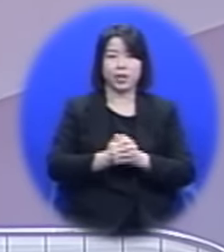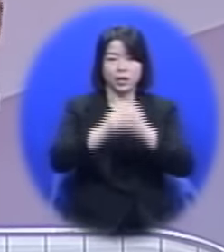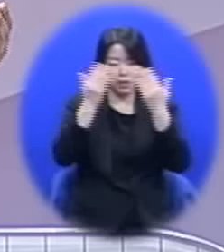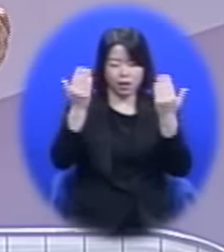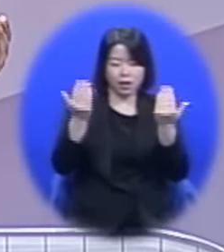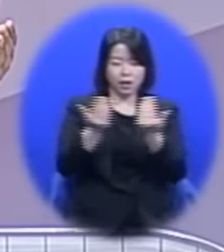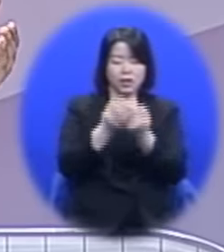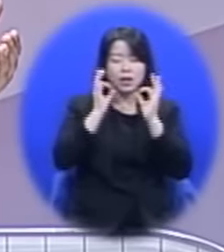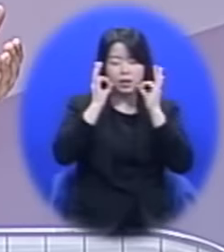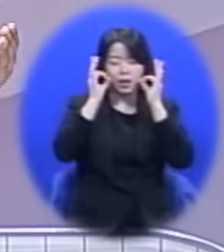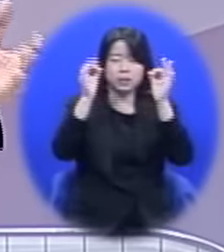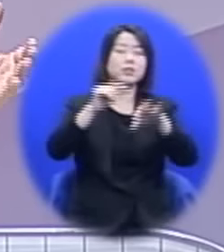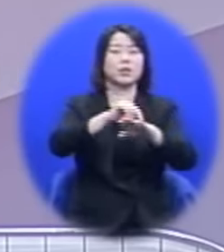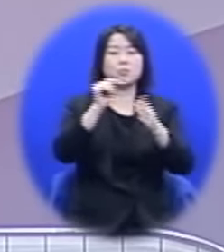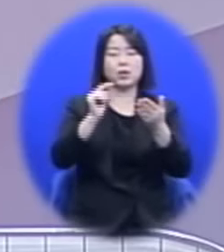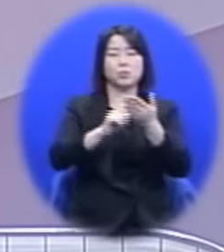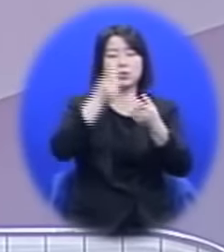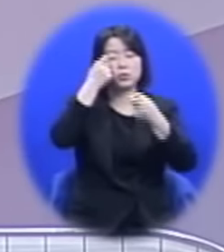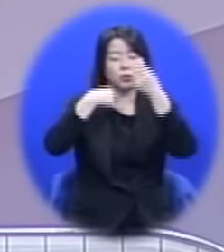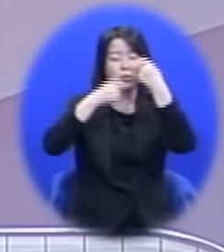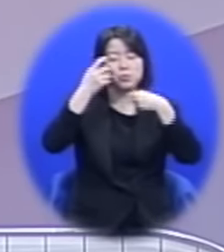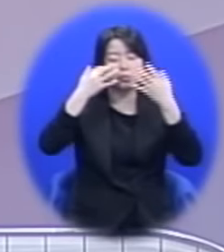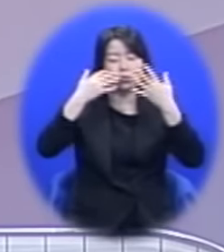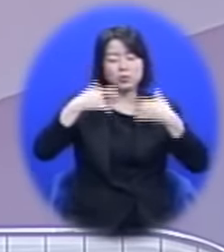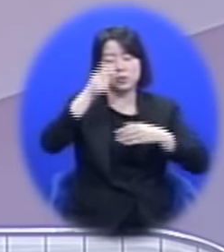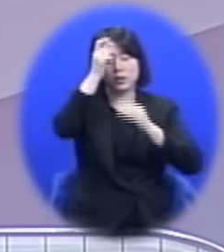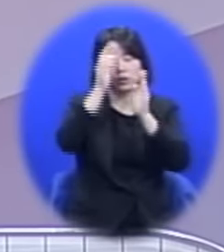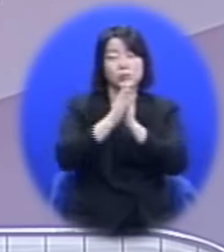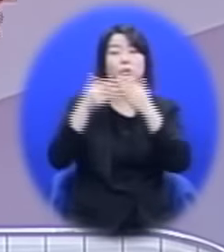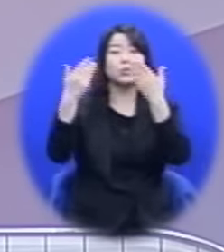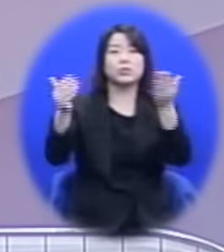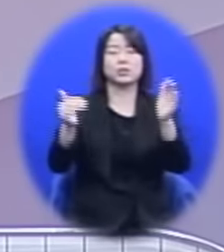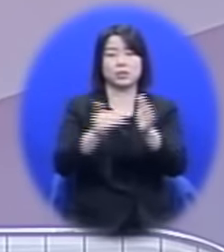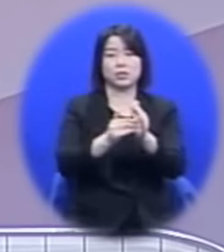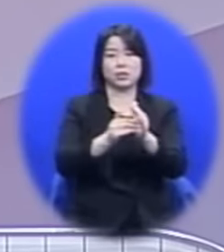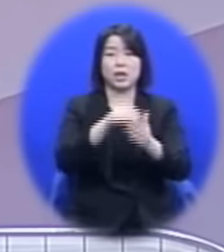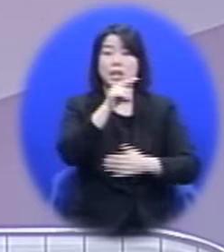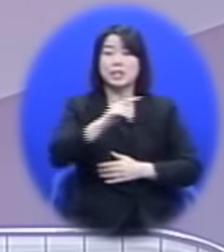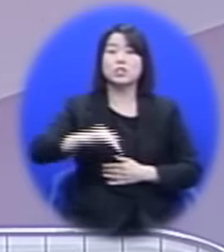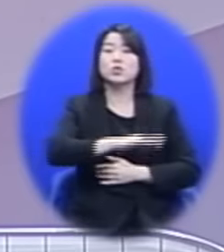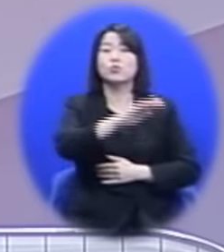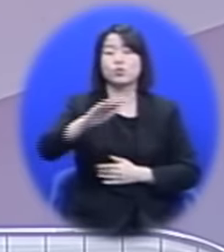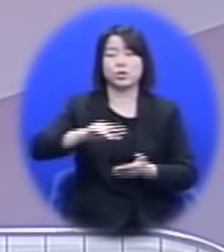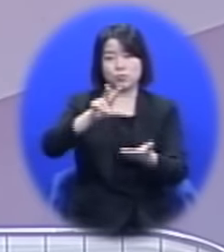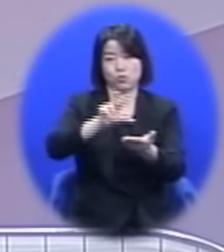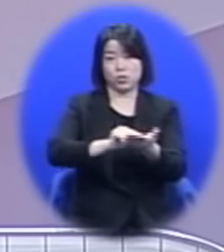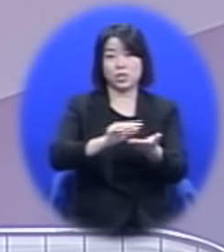다들 간절한 마음으로 눈물로 기도했습니다. 이것이 우리들의 문제이기 때문에